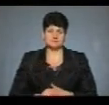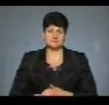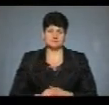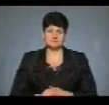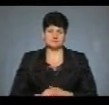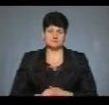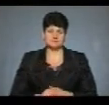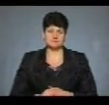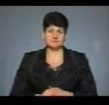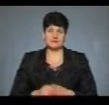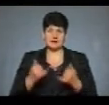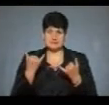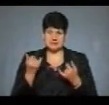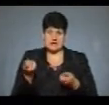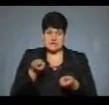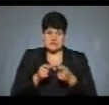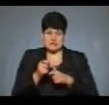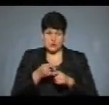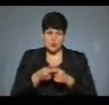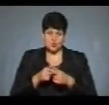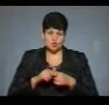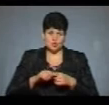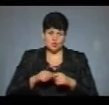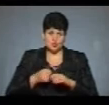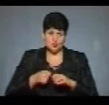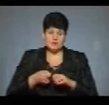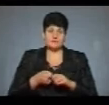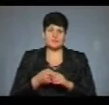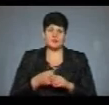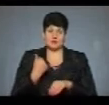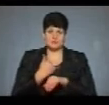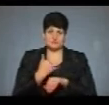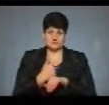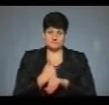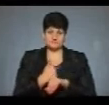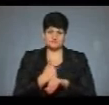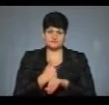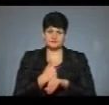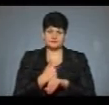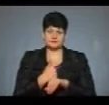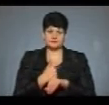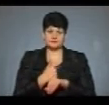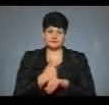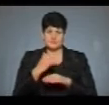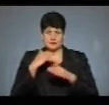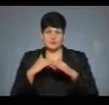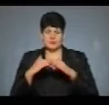ми скручуємо елемент основної панорами, під яким буде